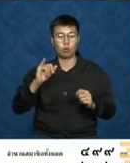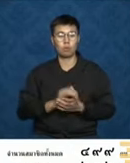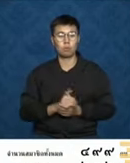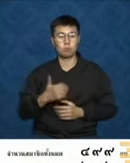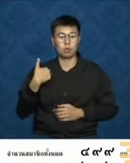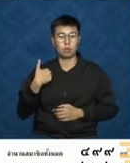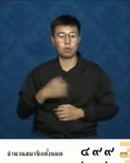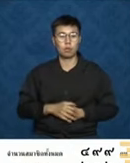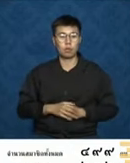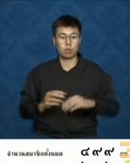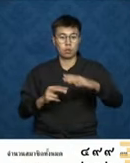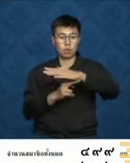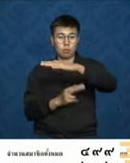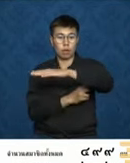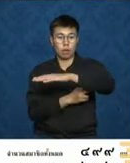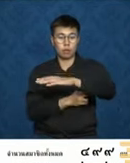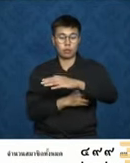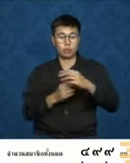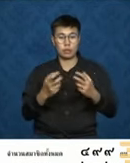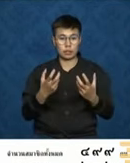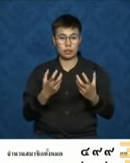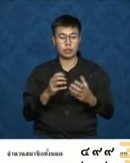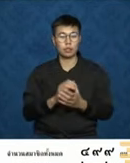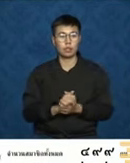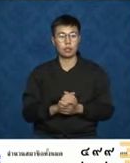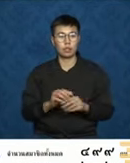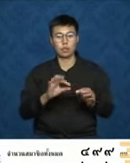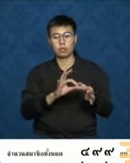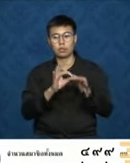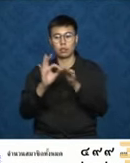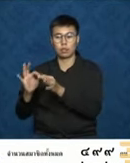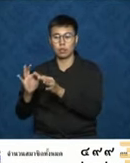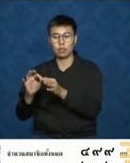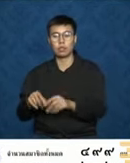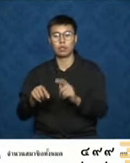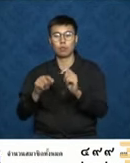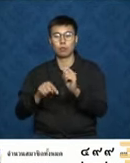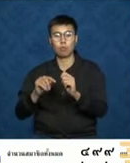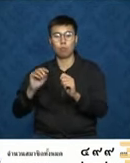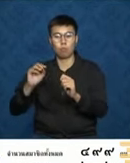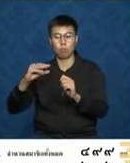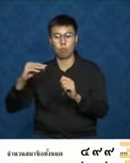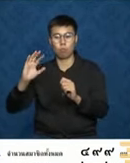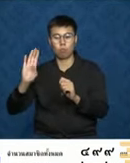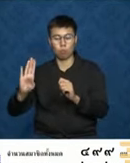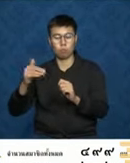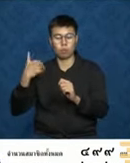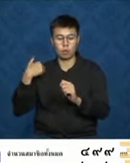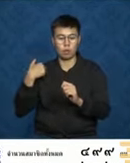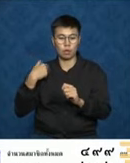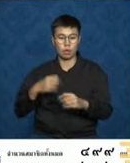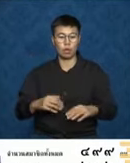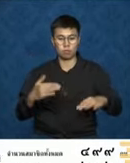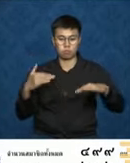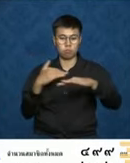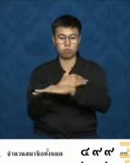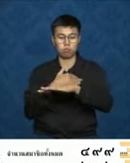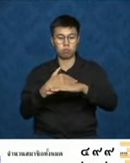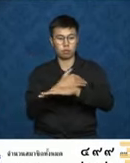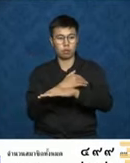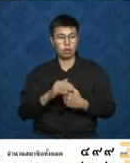คอนกรีตที่สำคัญมากที่เชื่อมต่อระหว่างตำบลดวงใหญ่กับตำบลโบสถ์เป็นทางรัดให้ี่น้องจากอีกหลายตำบลสามารถเดินทางไปอำเภอชุมพวง